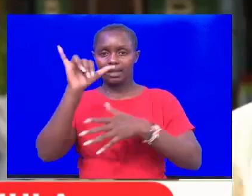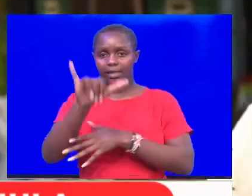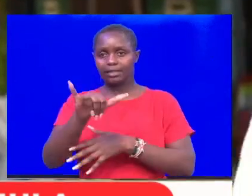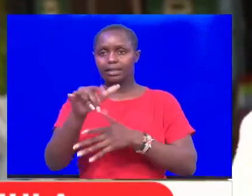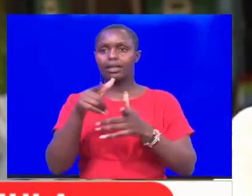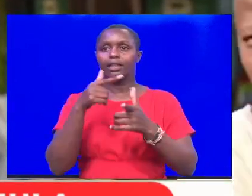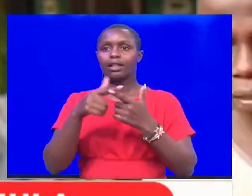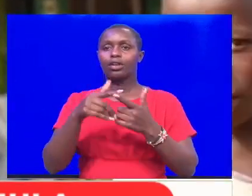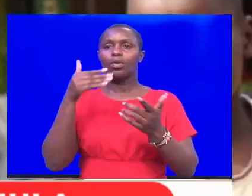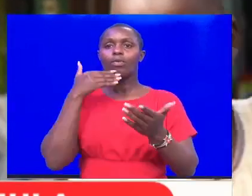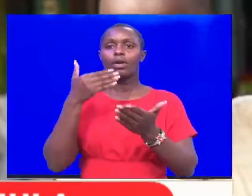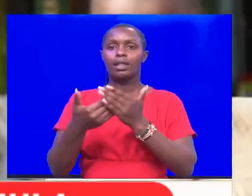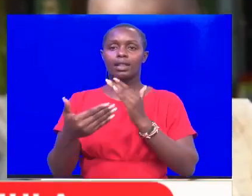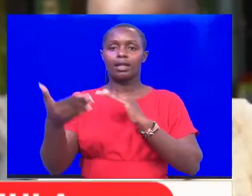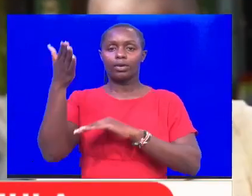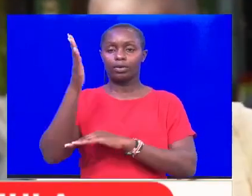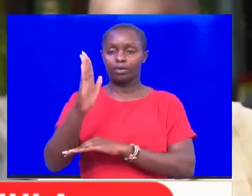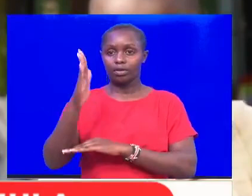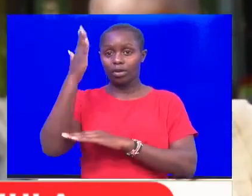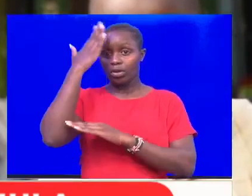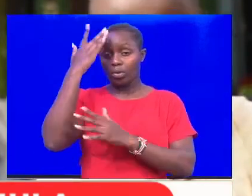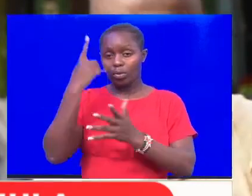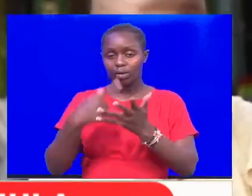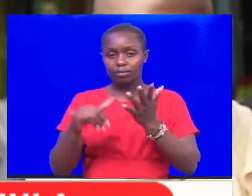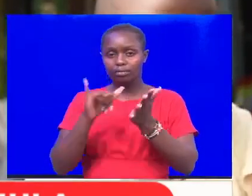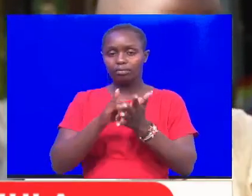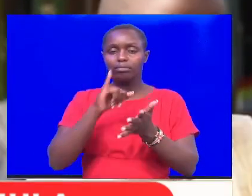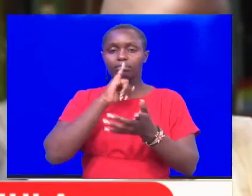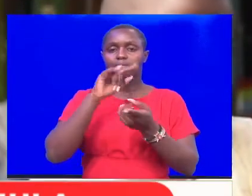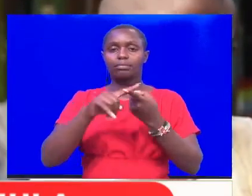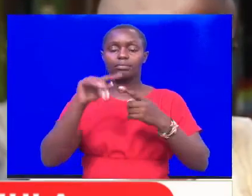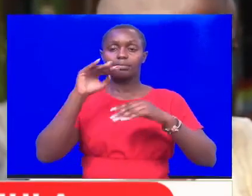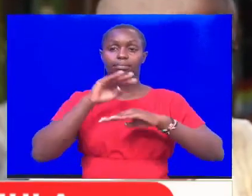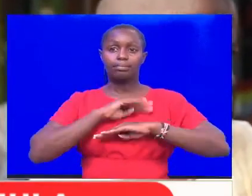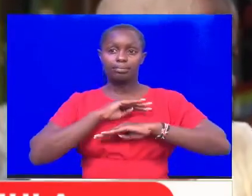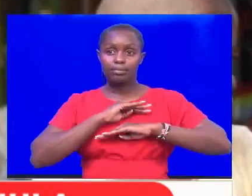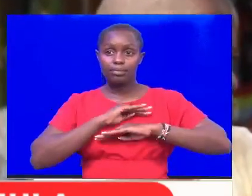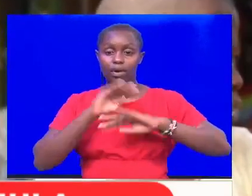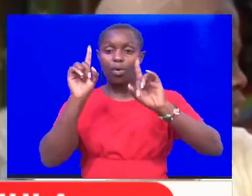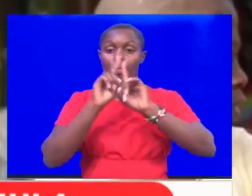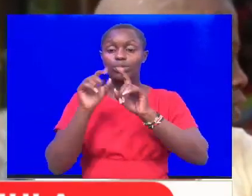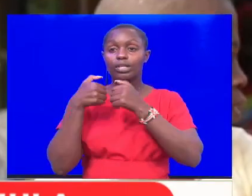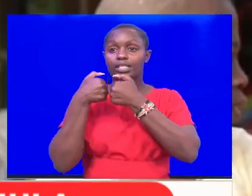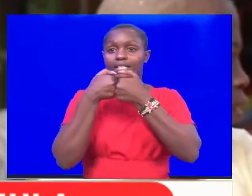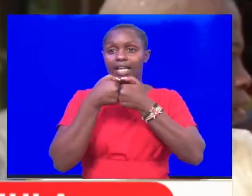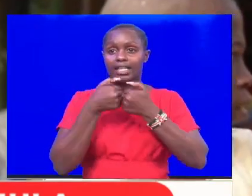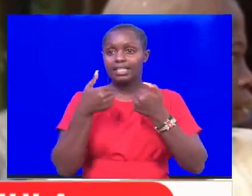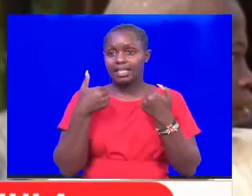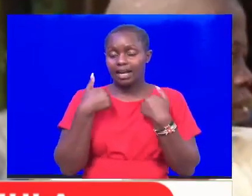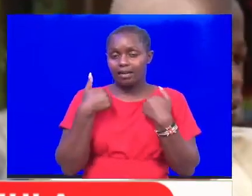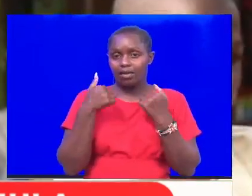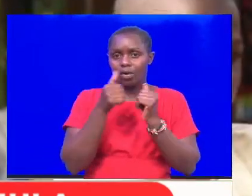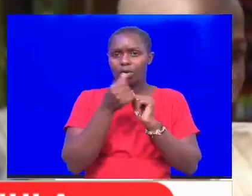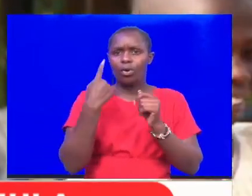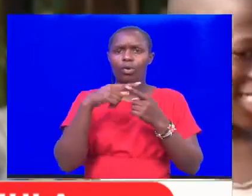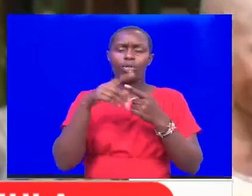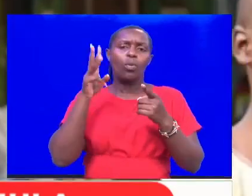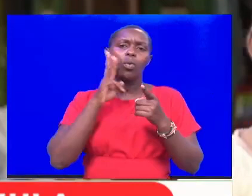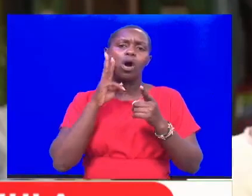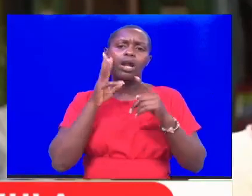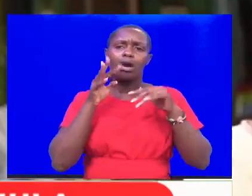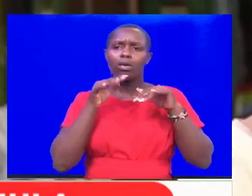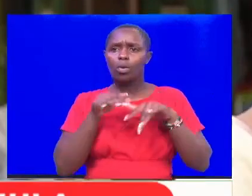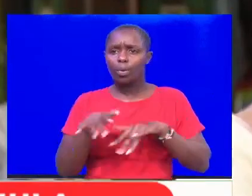mishukurani kwa Mungu. Jua hii itatufika. Pia tumekuanga hapa na changamoto moja, mafuriko ya maji.